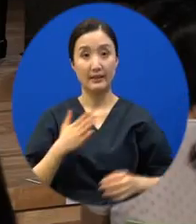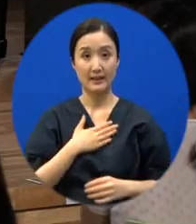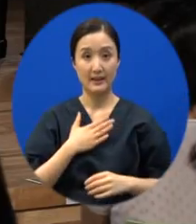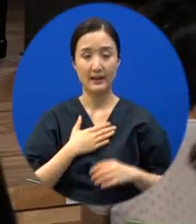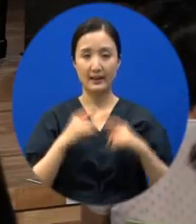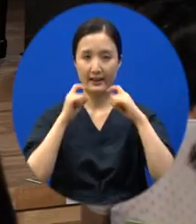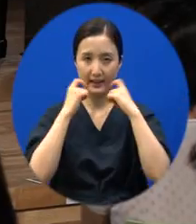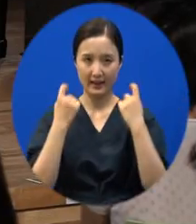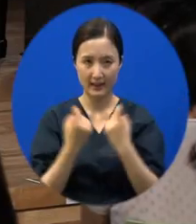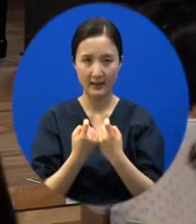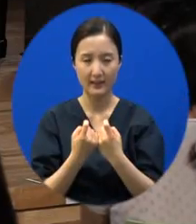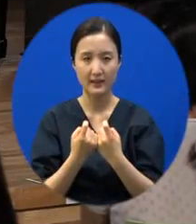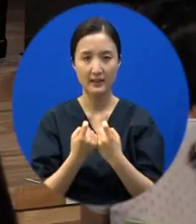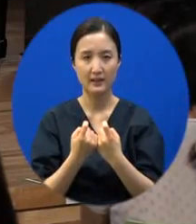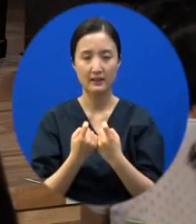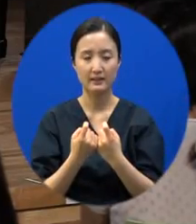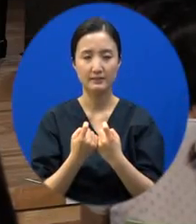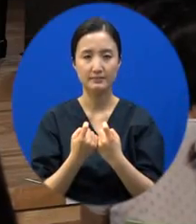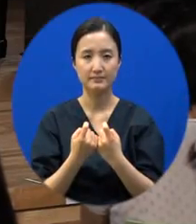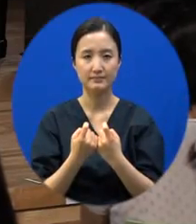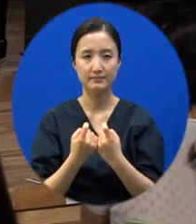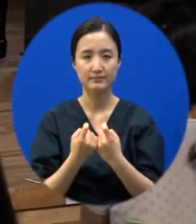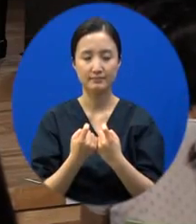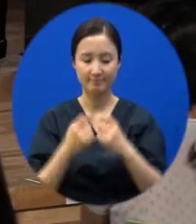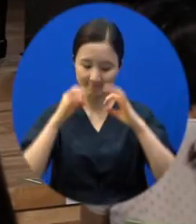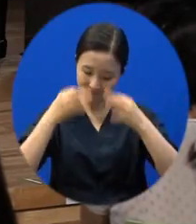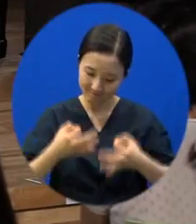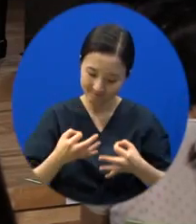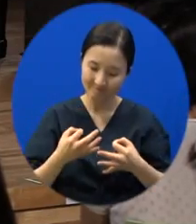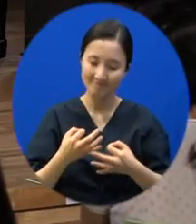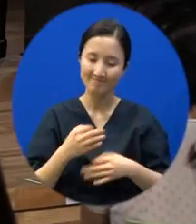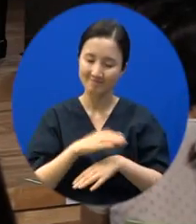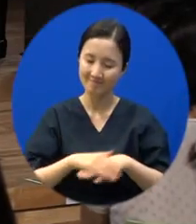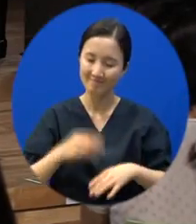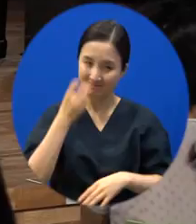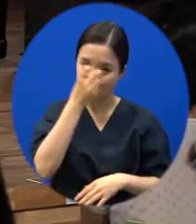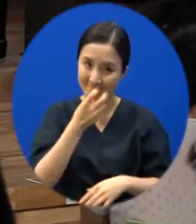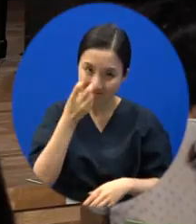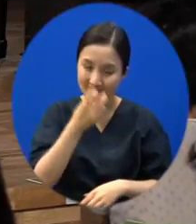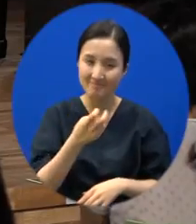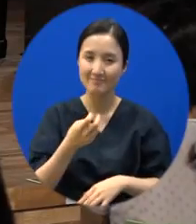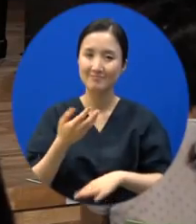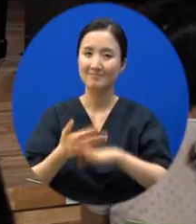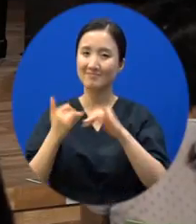돌보고 사람들이 나를 좋아해요. 어디 가나 나를 막 반겨줘요.